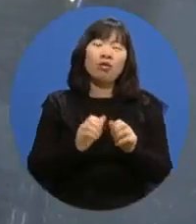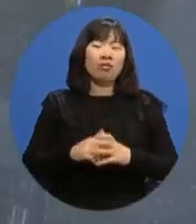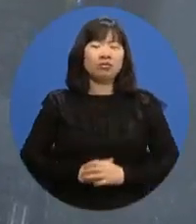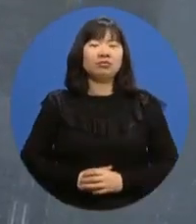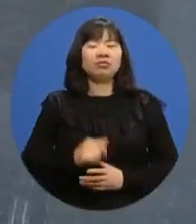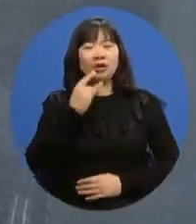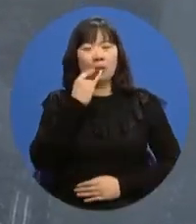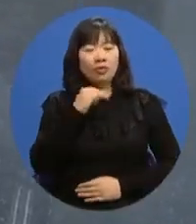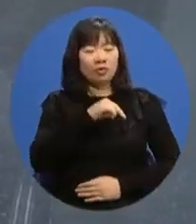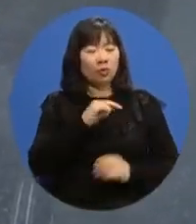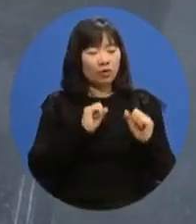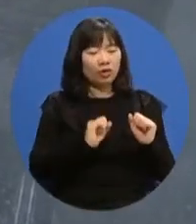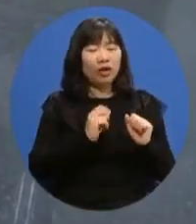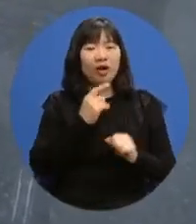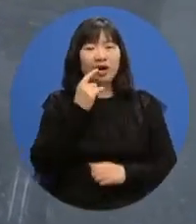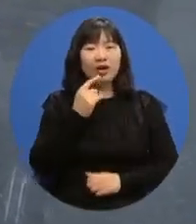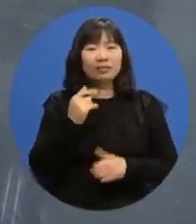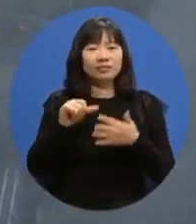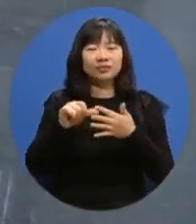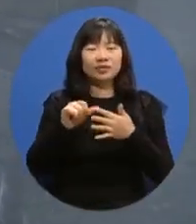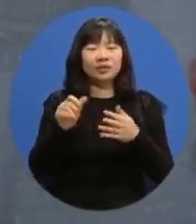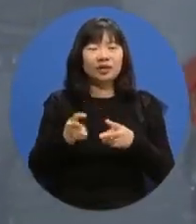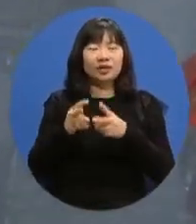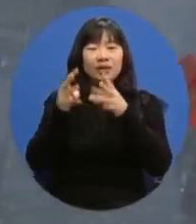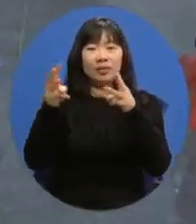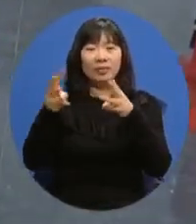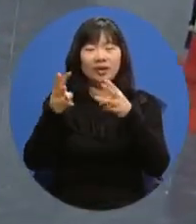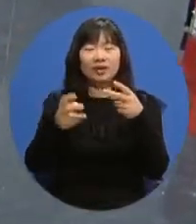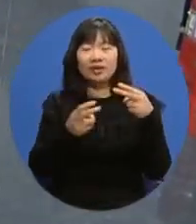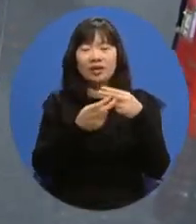엄마, 엄마는 여기 있고 너 삼촌이랑 타고 온다고?